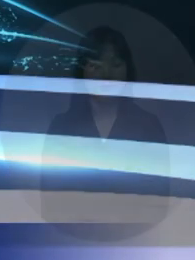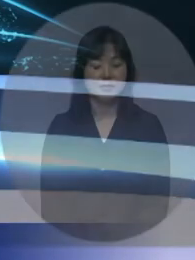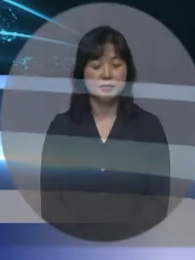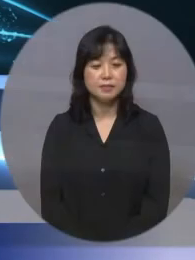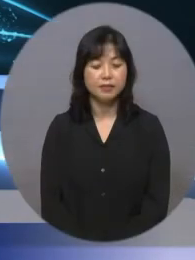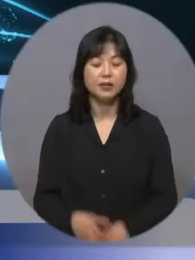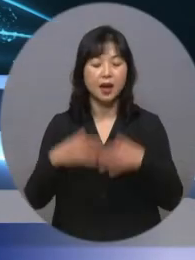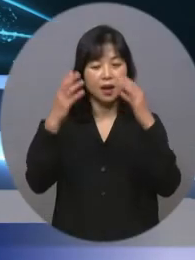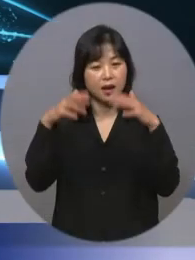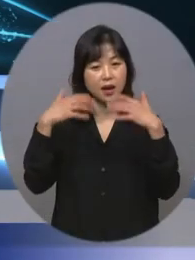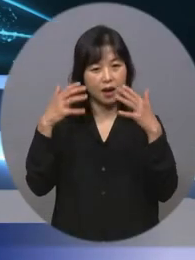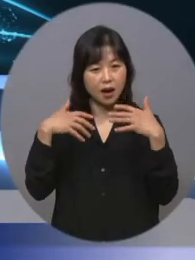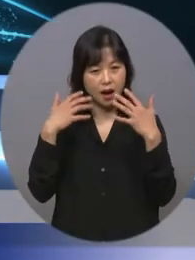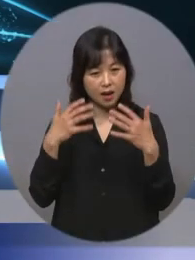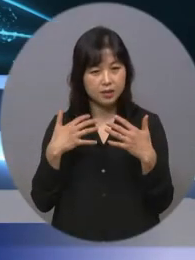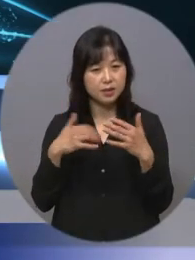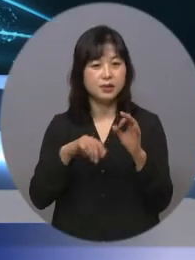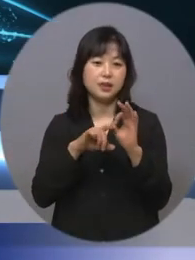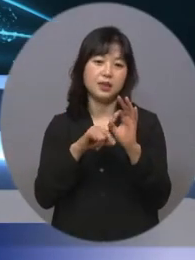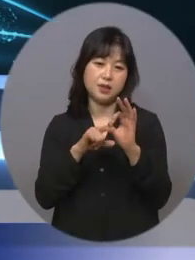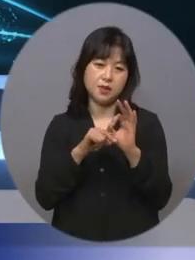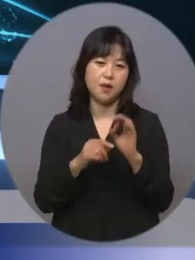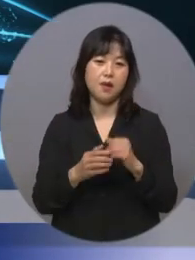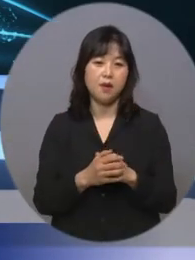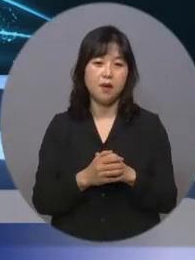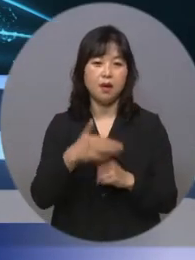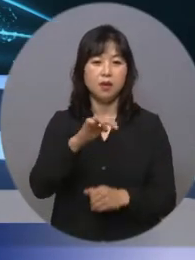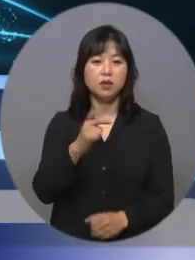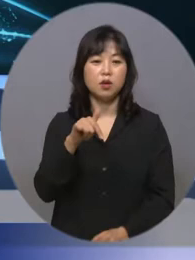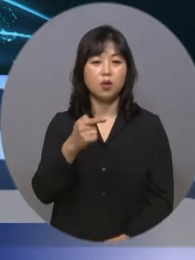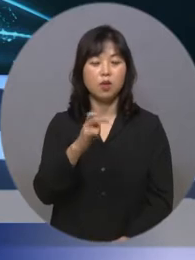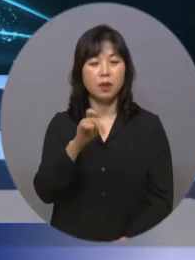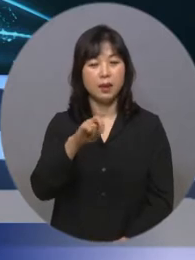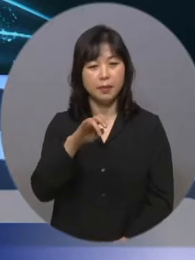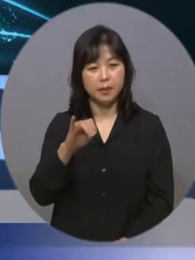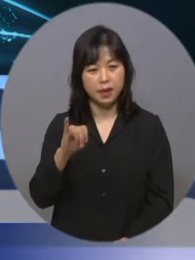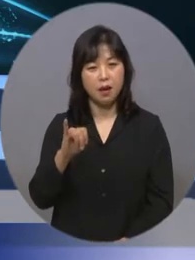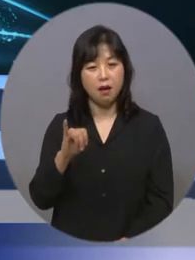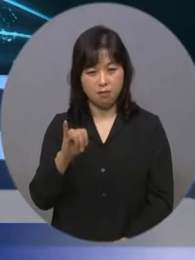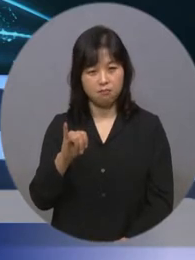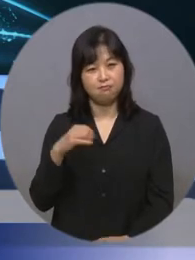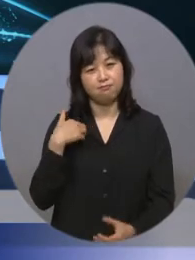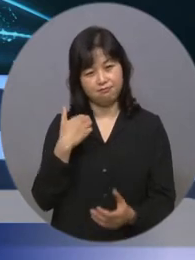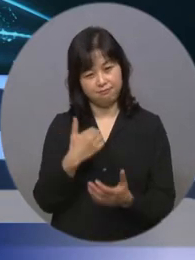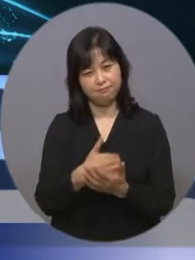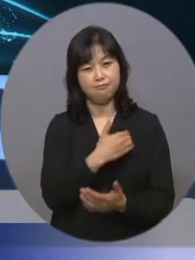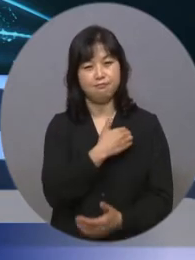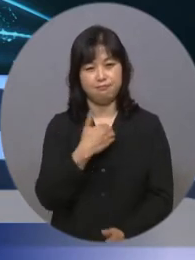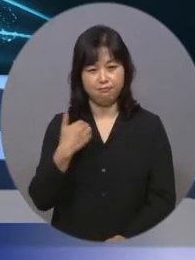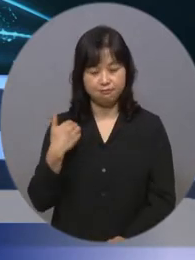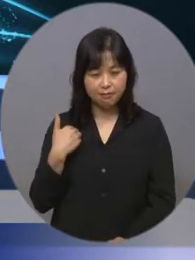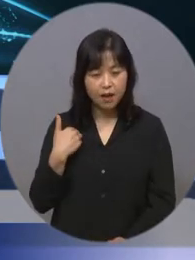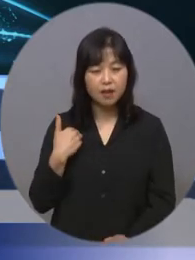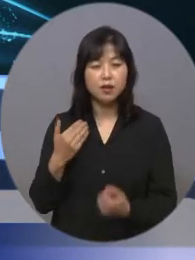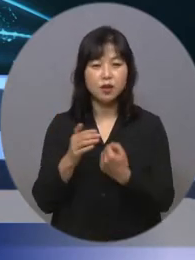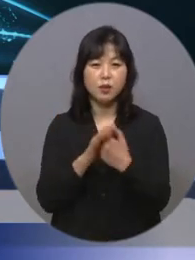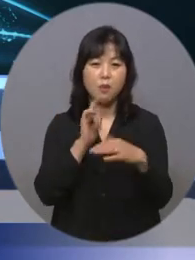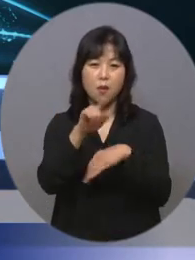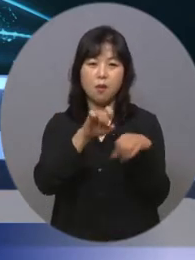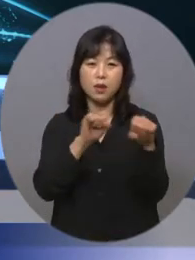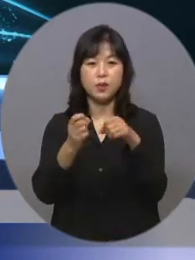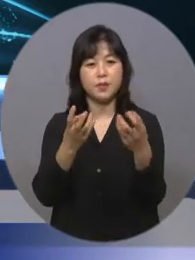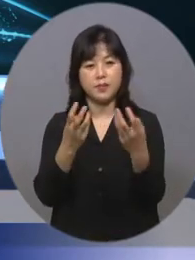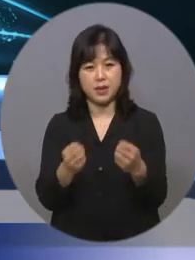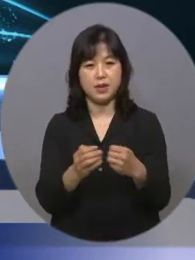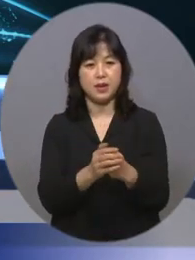완연한 가을이 느껴지는 10월입니다. 천고 마비의 계절인 만큼 야외 활동이 많아지는 시기인데요. 10월은 일교차가